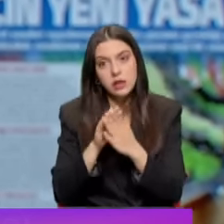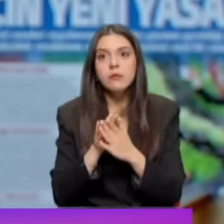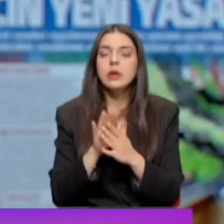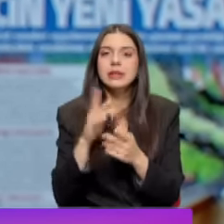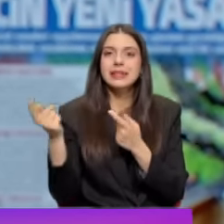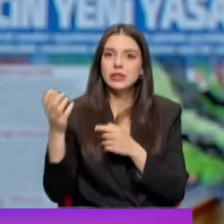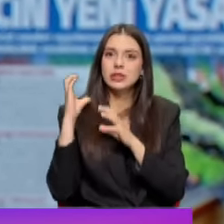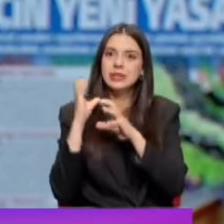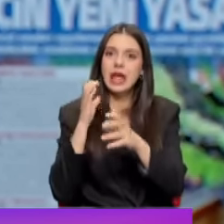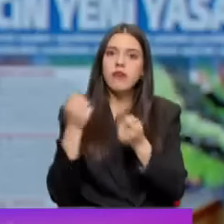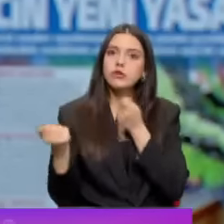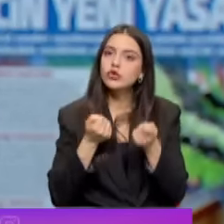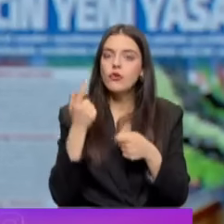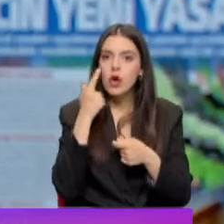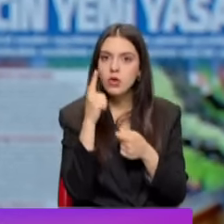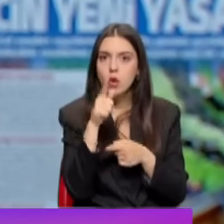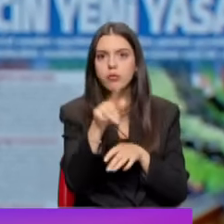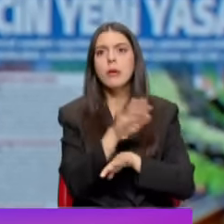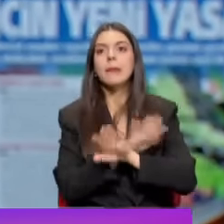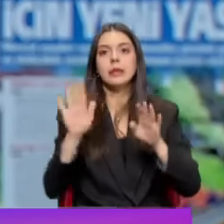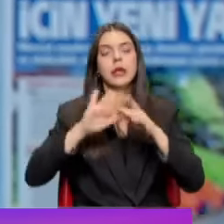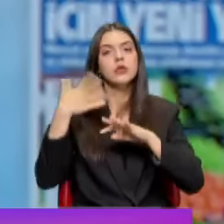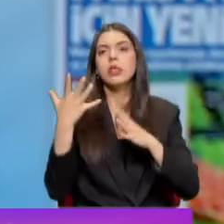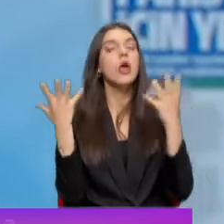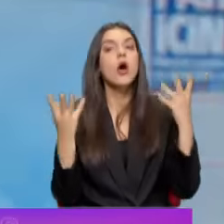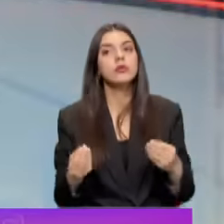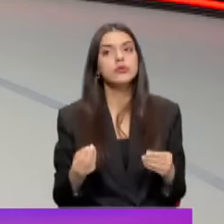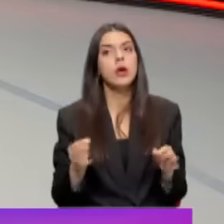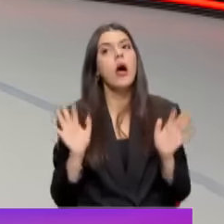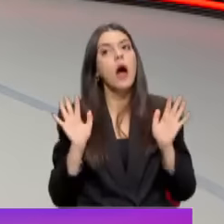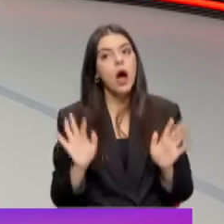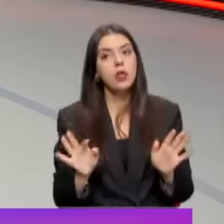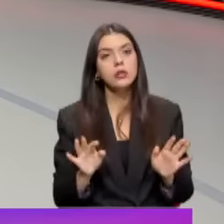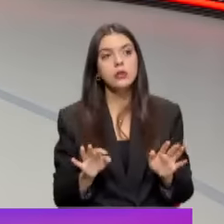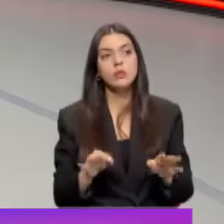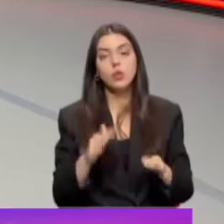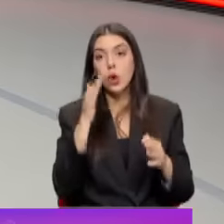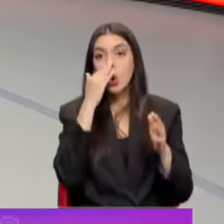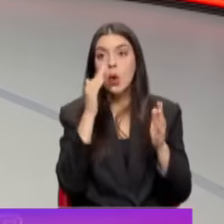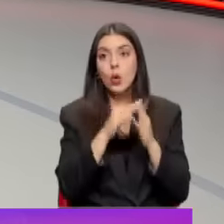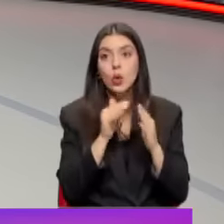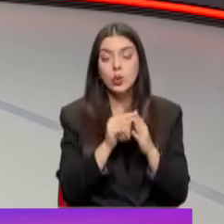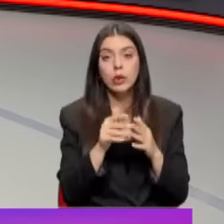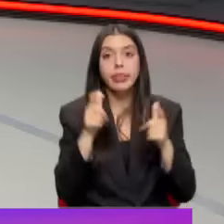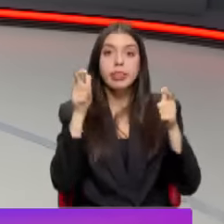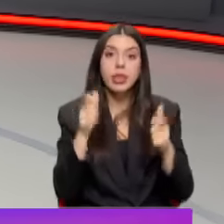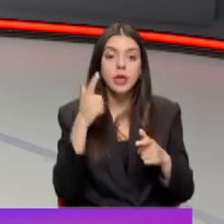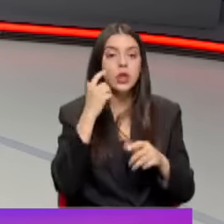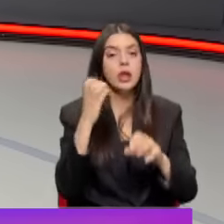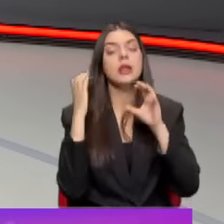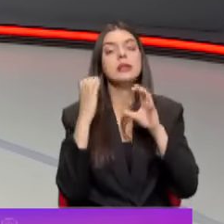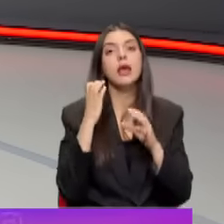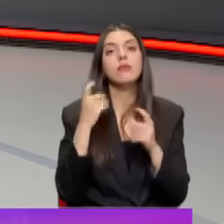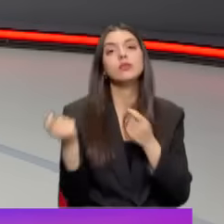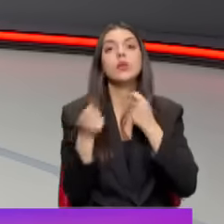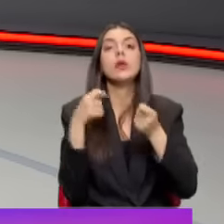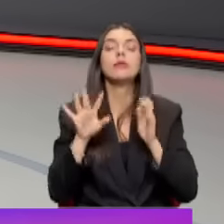servis şoförleriyle o bittikten sonra ne olacak artık Eee uygun güzergahlarda servis kullanmamaya